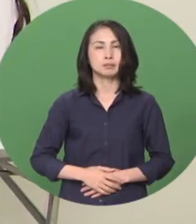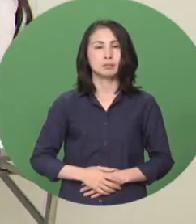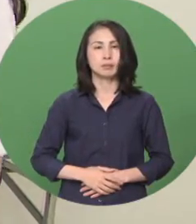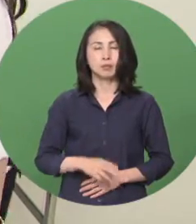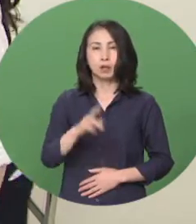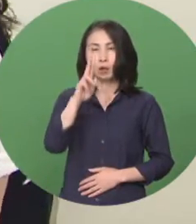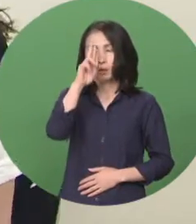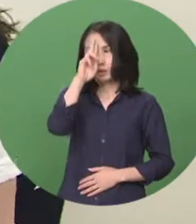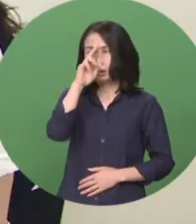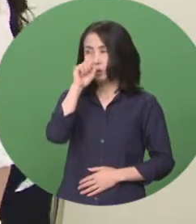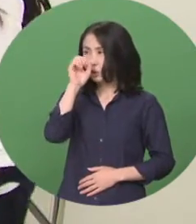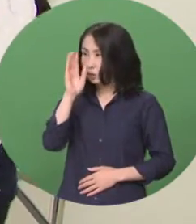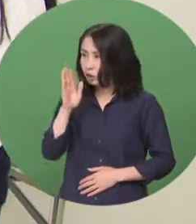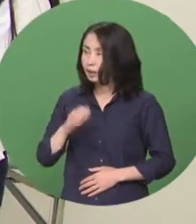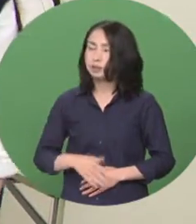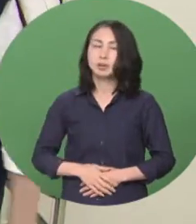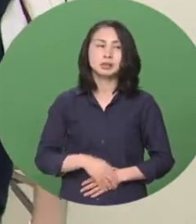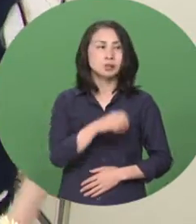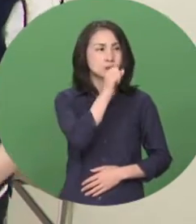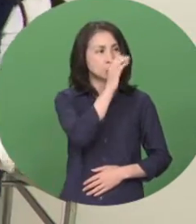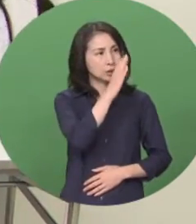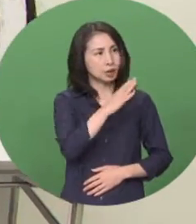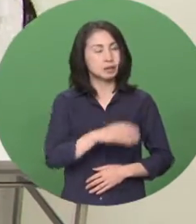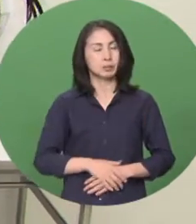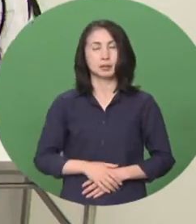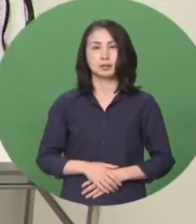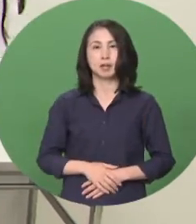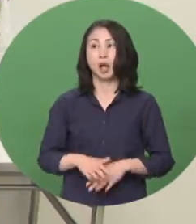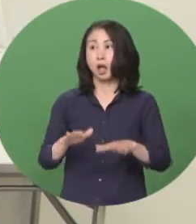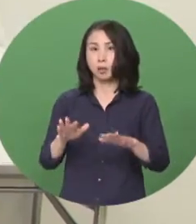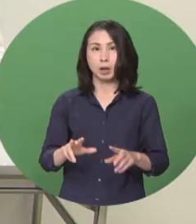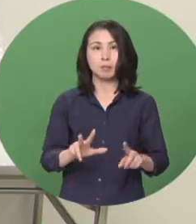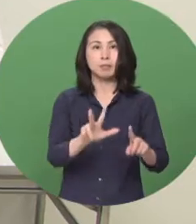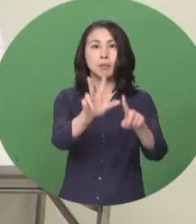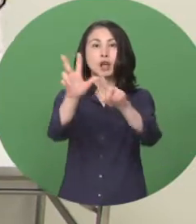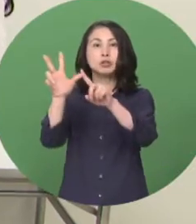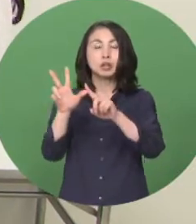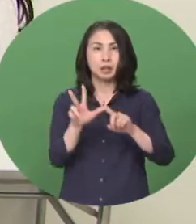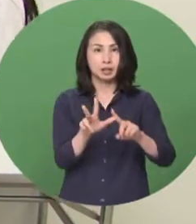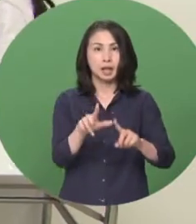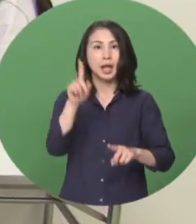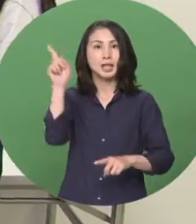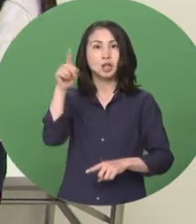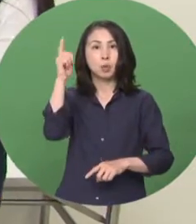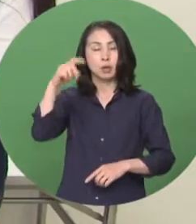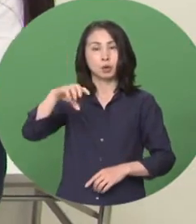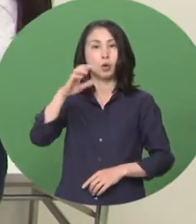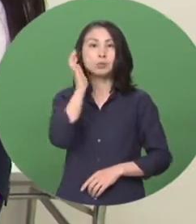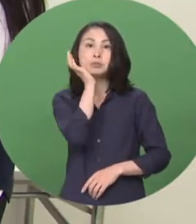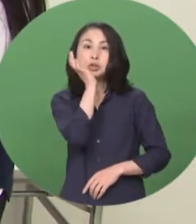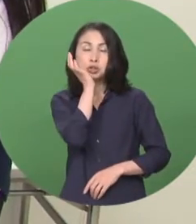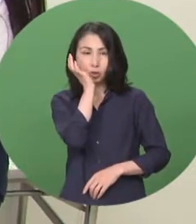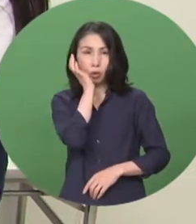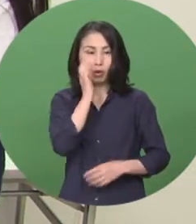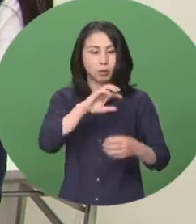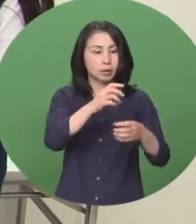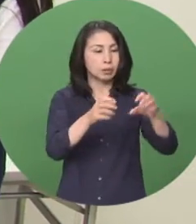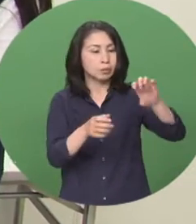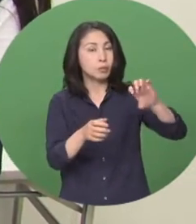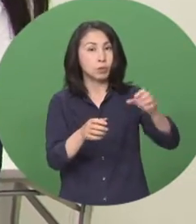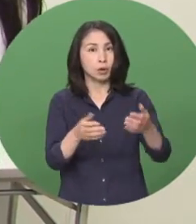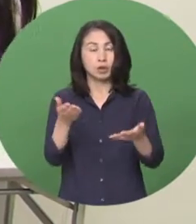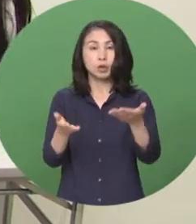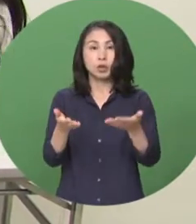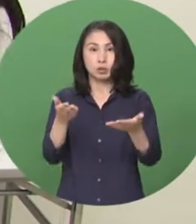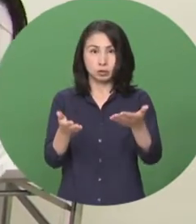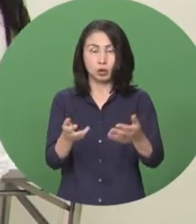こんにちは、よろしくお願いします。今ね、はい、ベルテラスで生駒の水と市販の天然水を飲み比べ